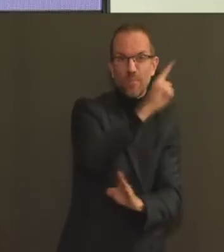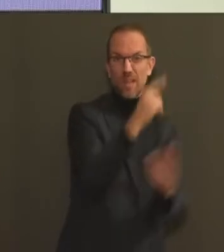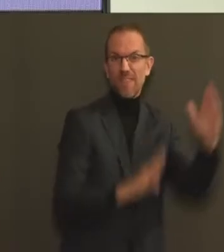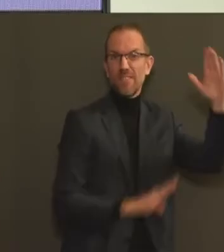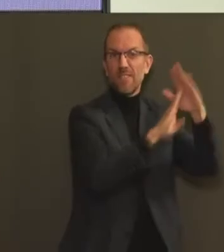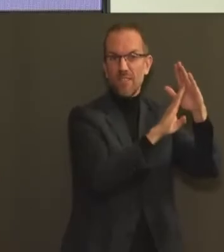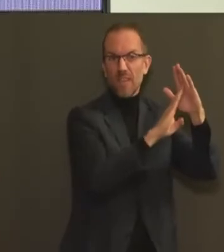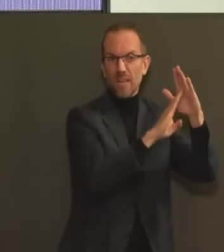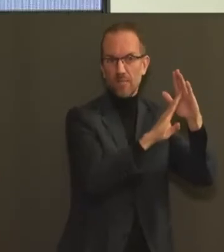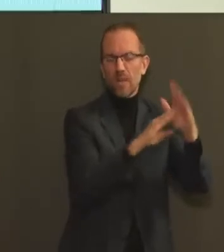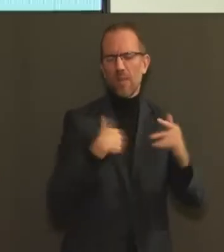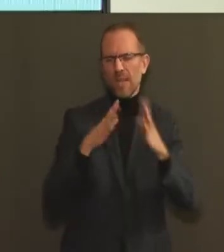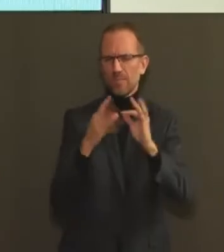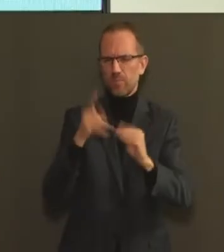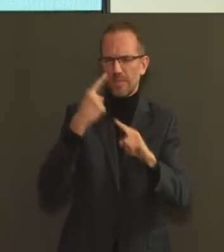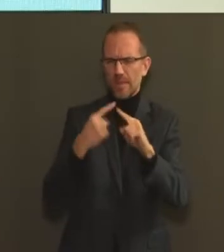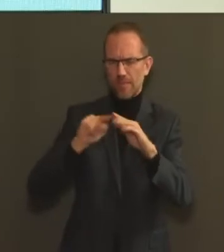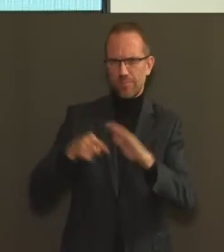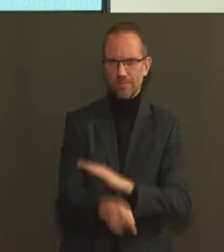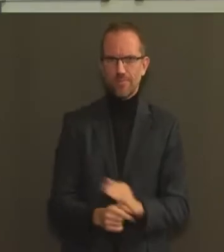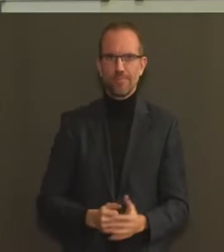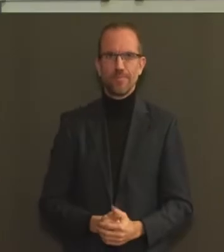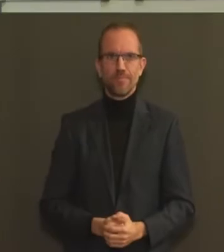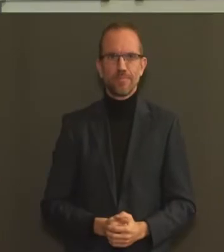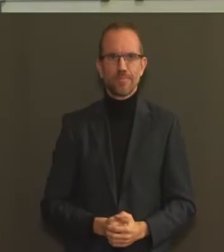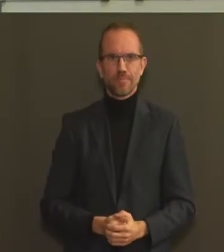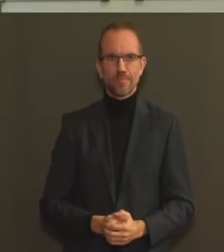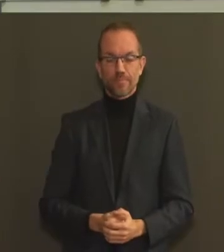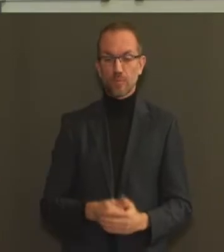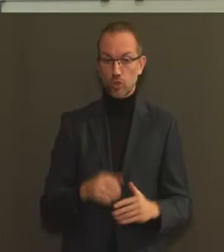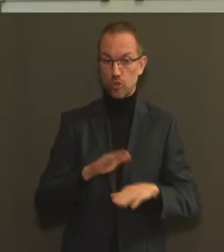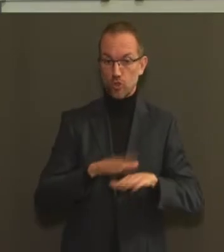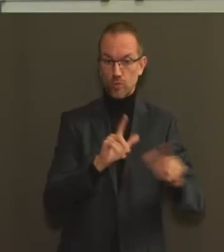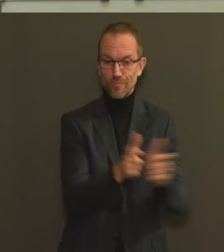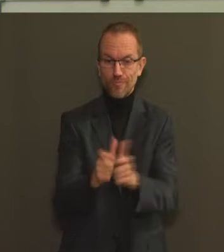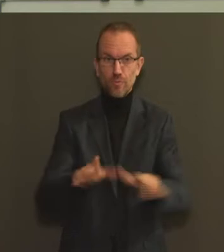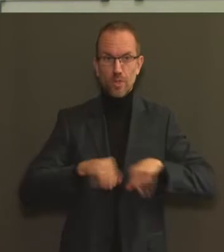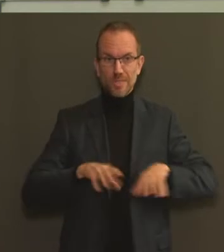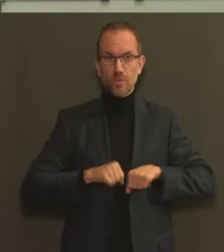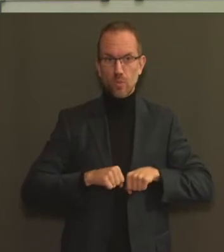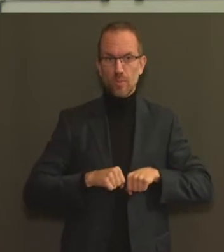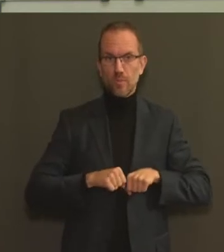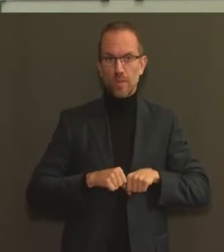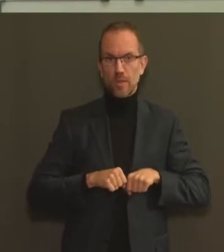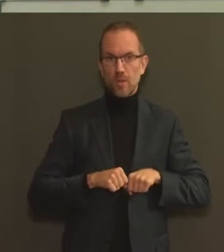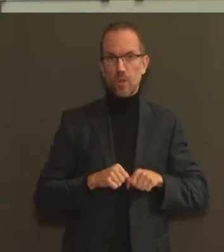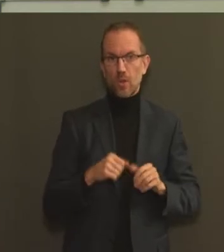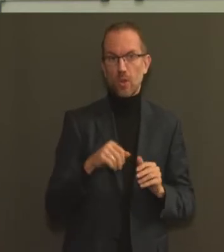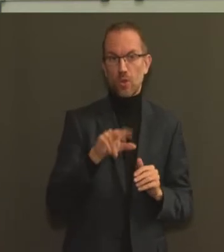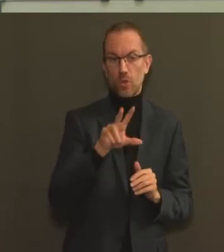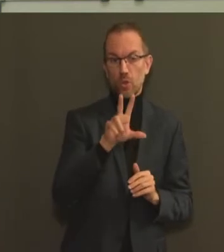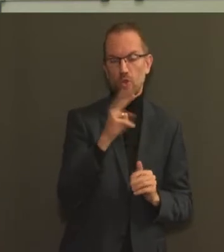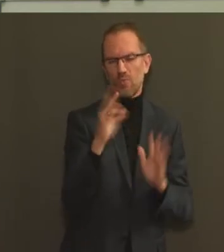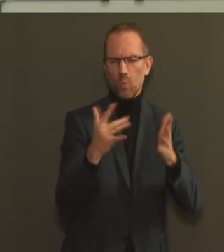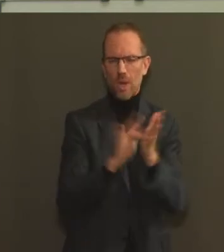Alors au niveau des nouveaux cas, nous avons eu en moyenne 2020 nouveaux cas par jour par rapport à la moyenne